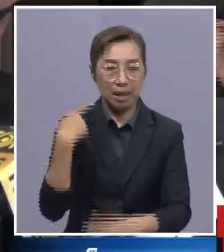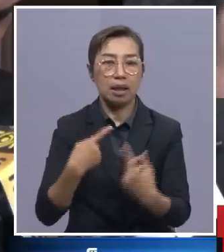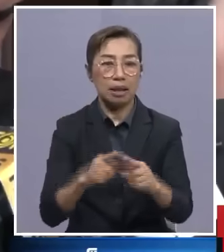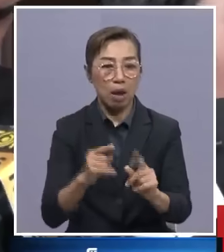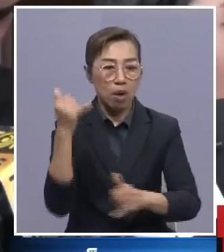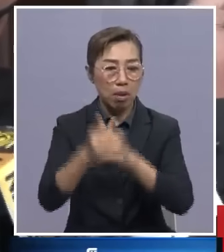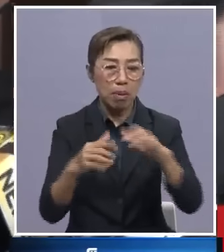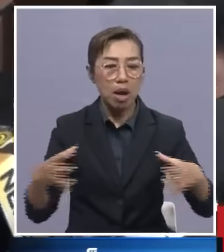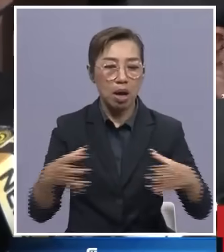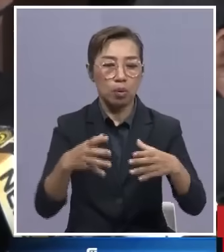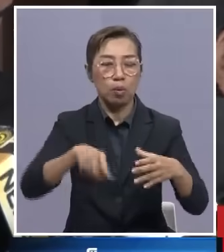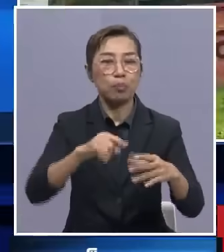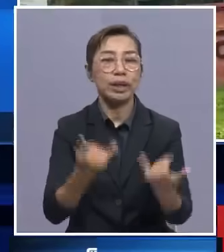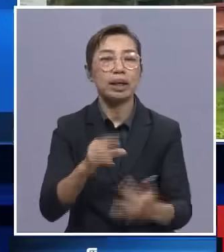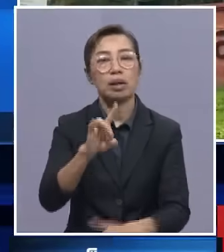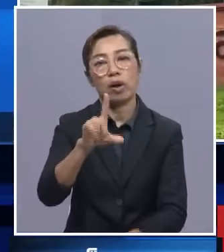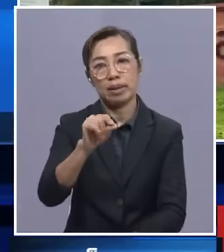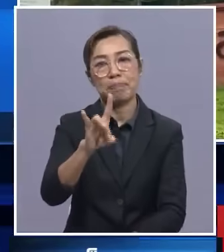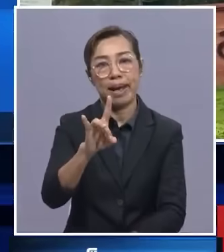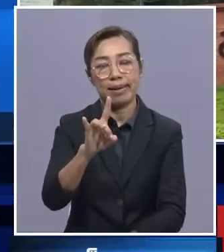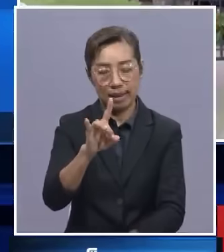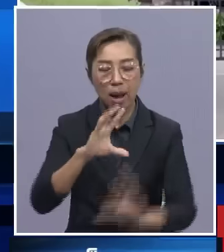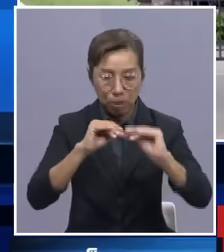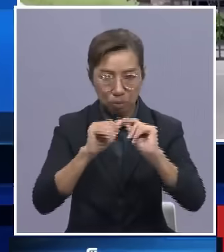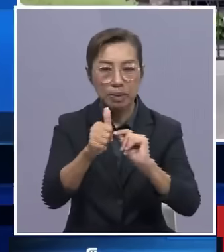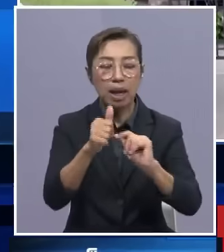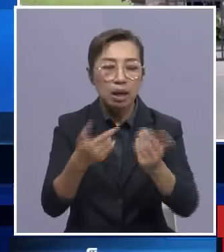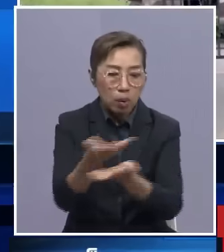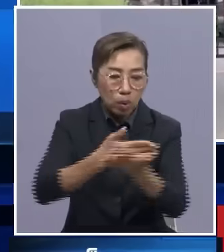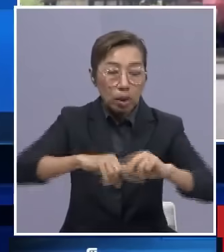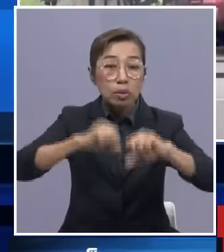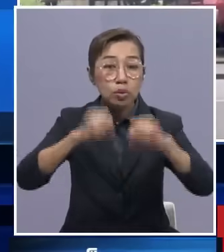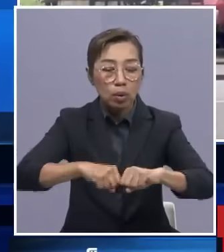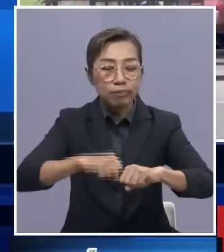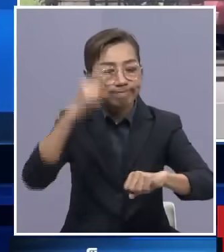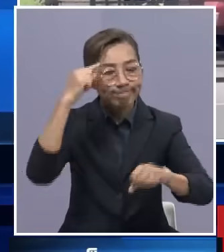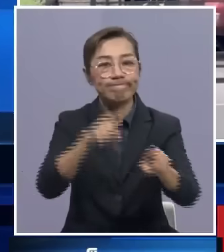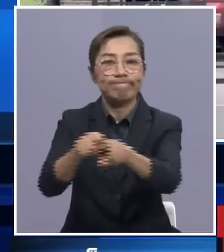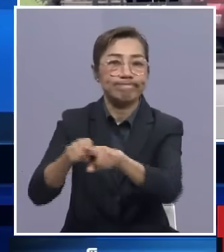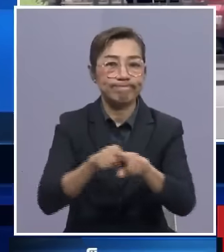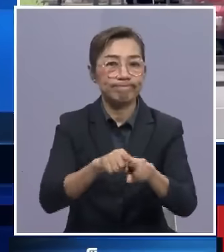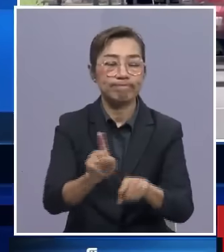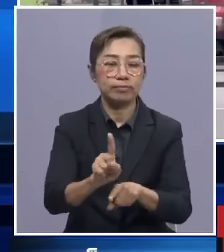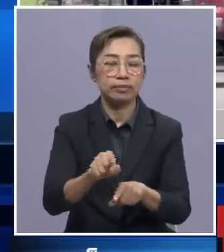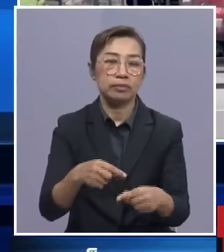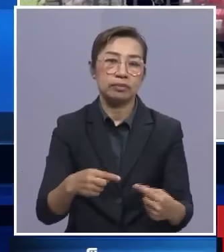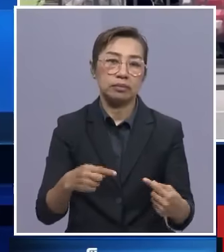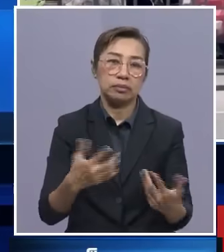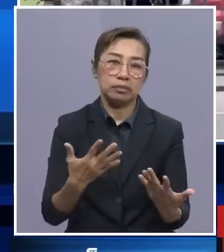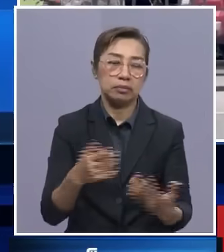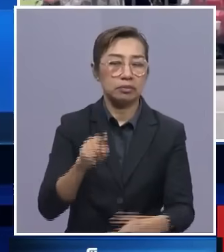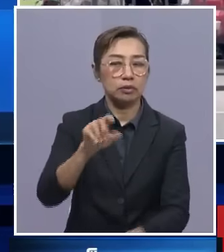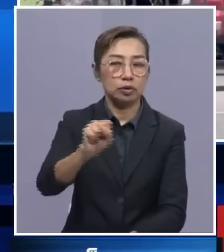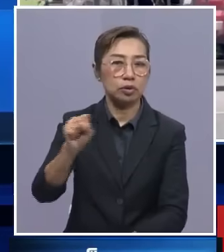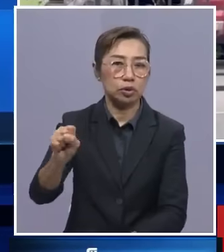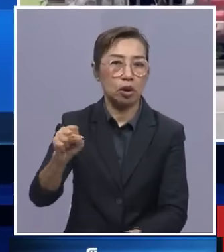มาประชุมวันนี้ได้ 128ท่านนะครับมติที่ประชุมก็เอ่อเห็นตรงกันเป็นเอกฉันท์นะครับว่าคุณการ